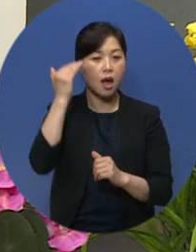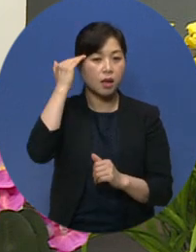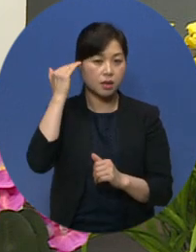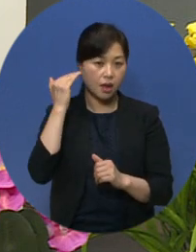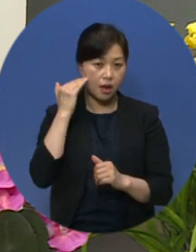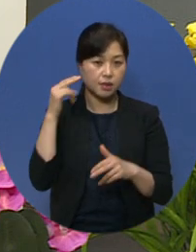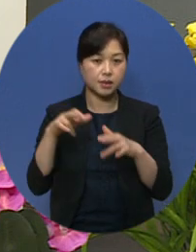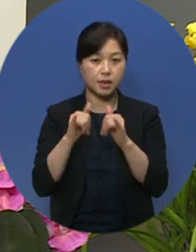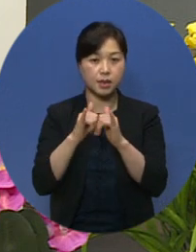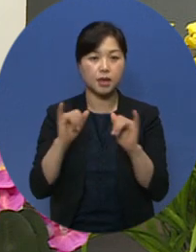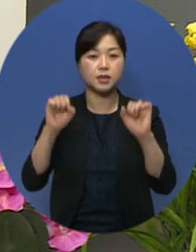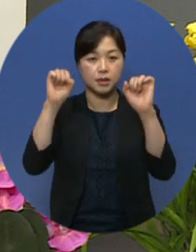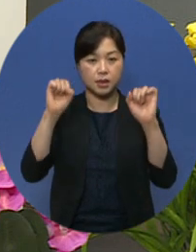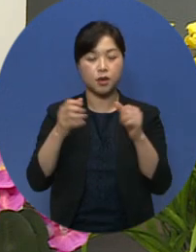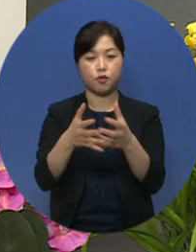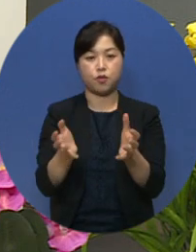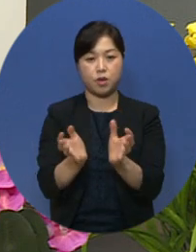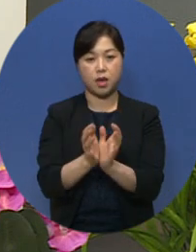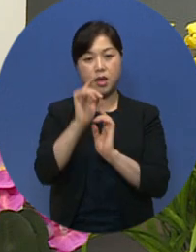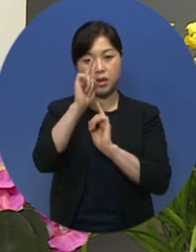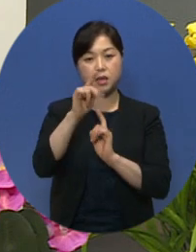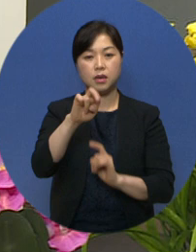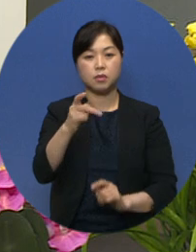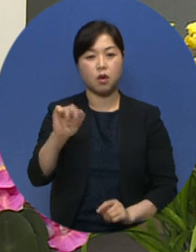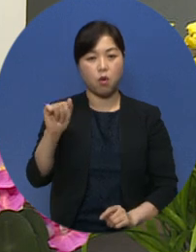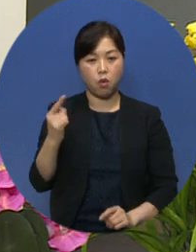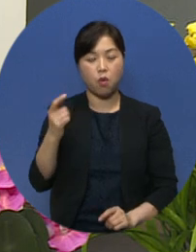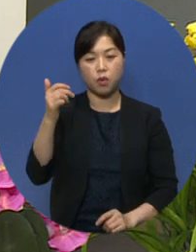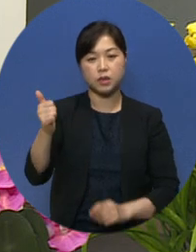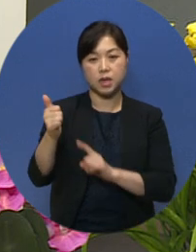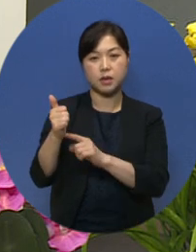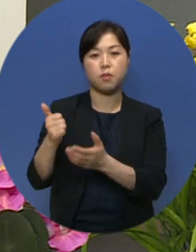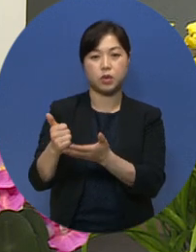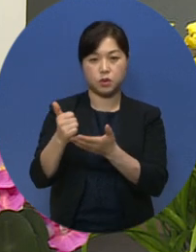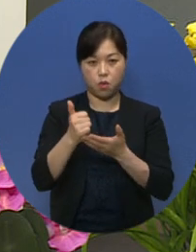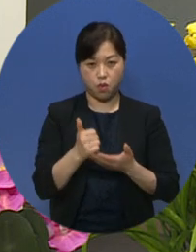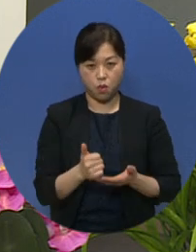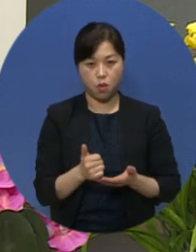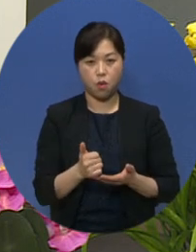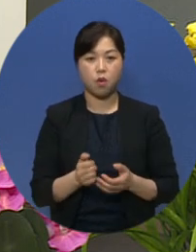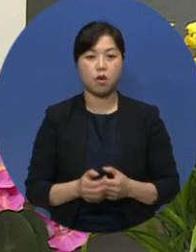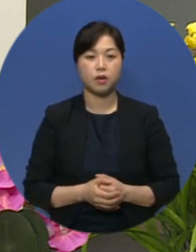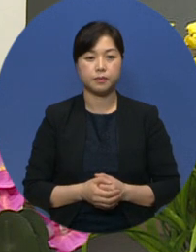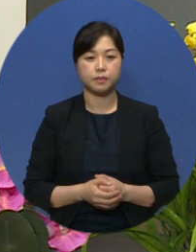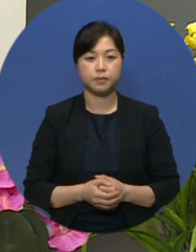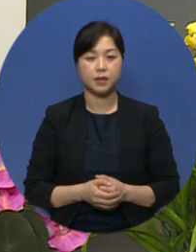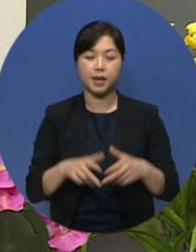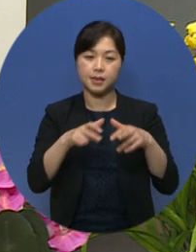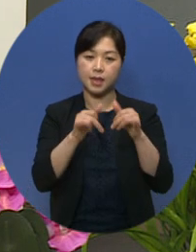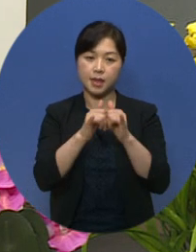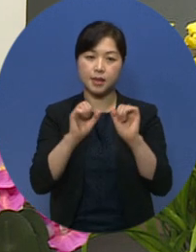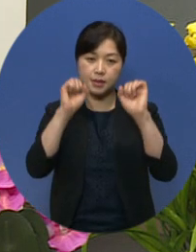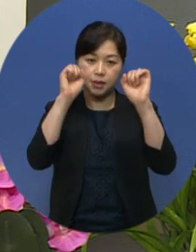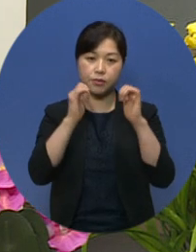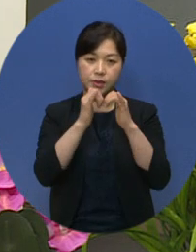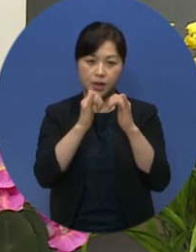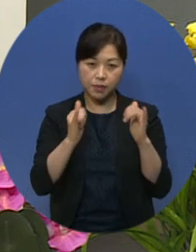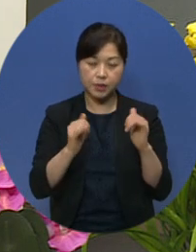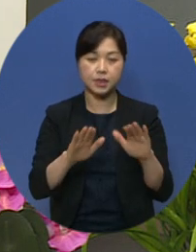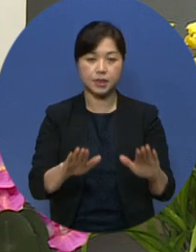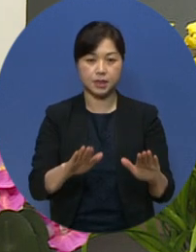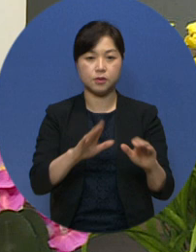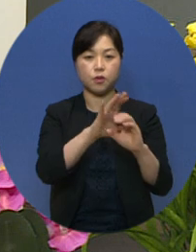대한장애인체육회 이명호 회장을 모시고 과연 장애인 채우 인들은 이